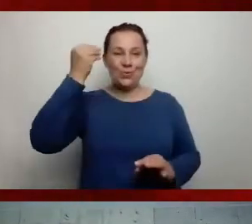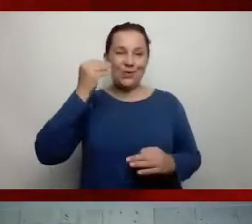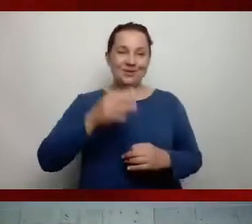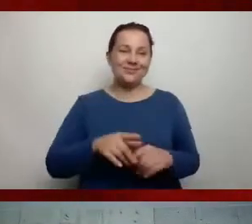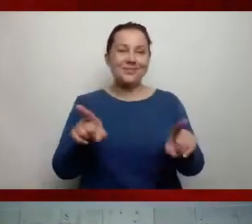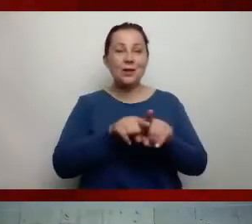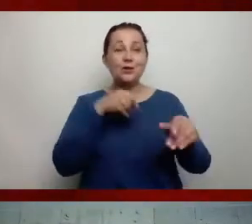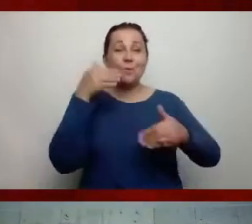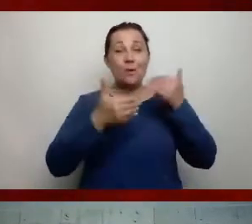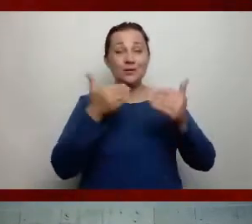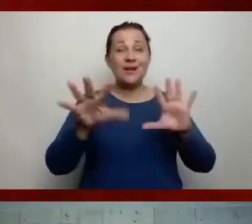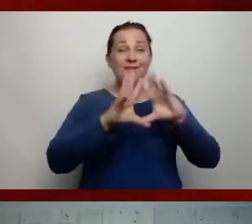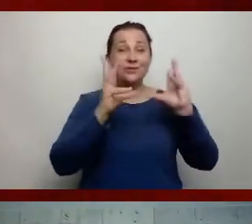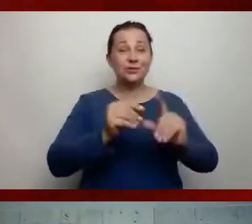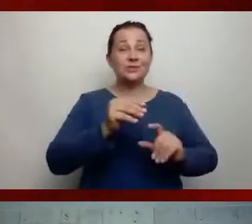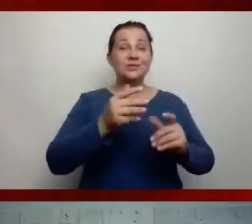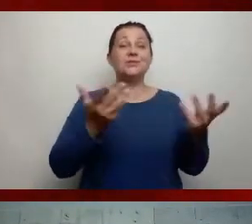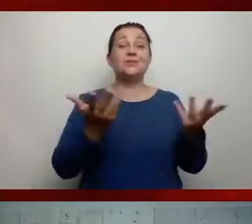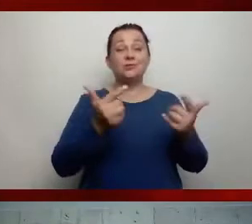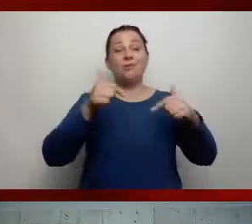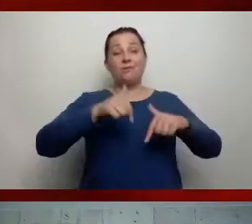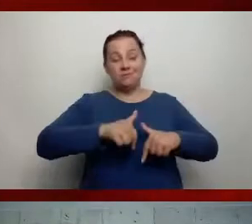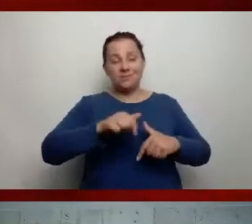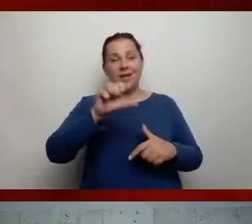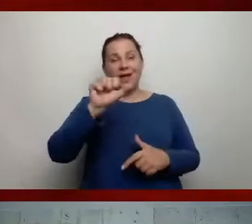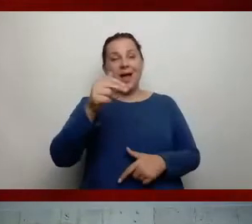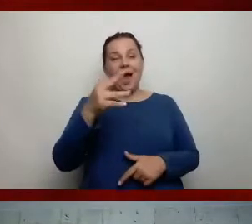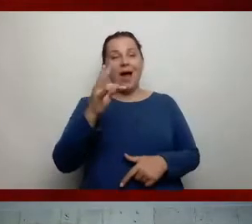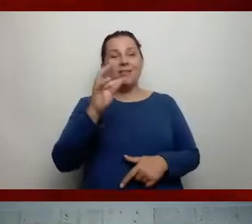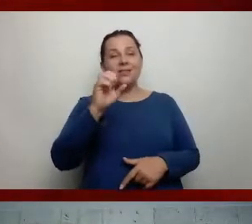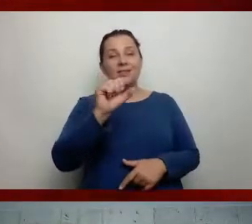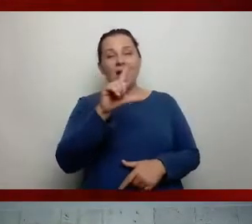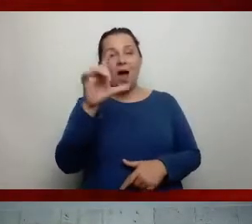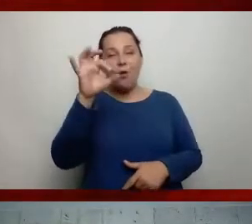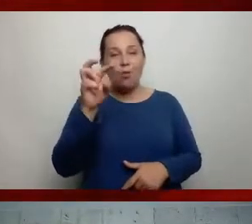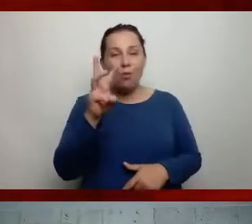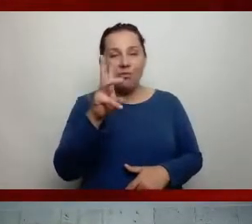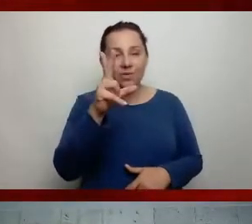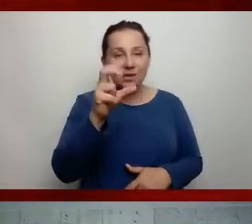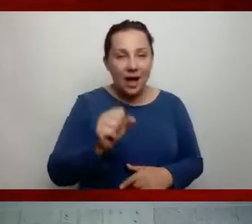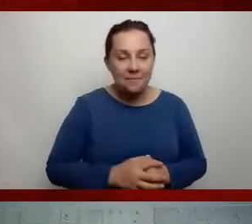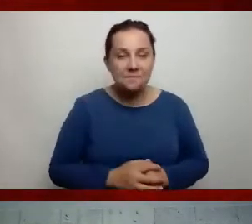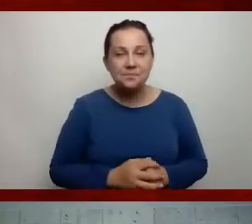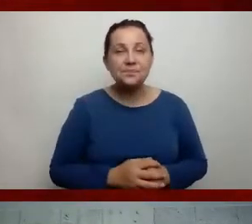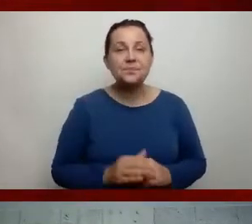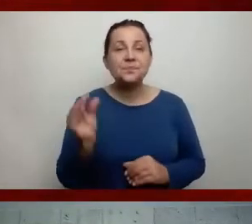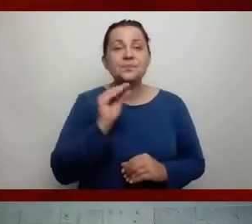z Antałówki i jeszcze chciałem może dodać do tego, co